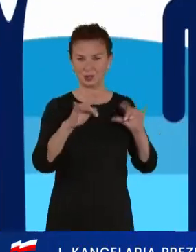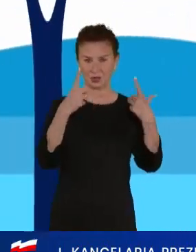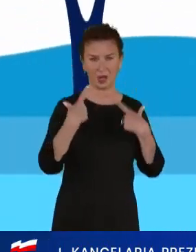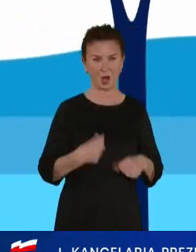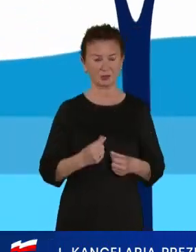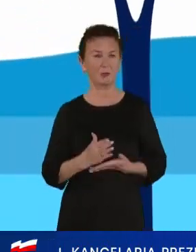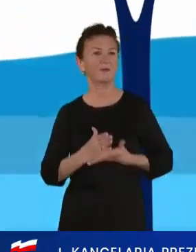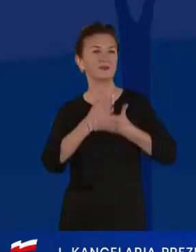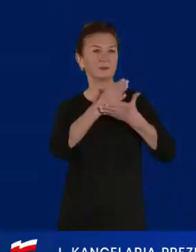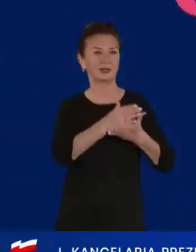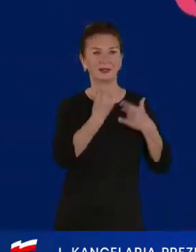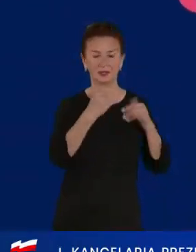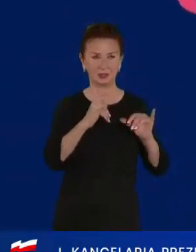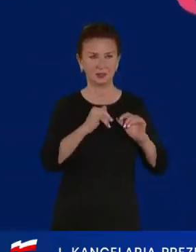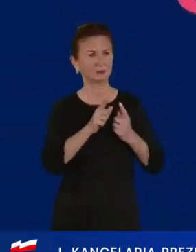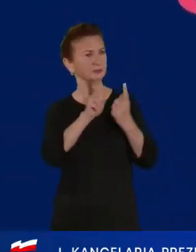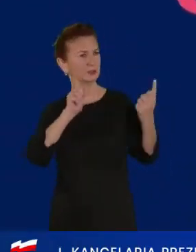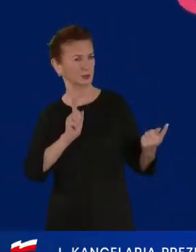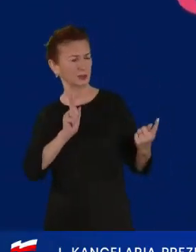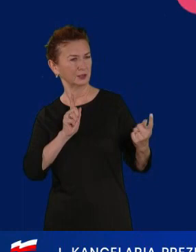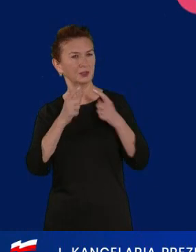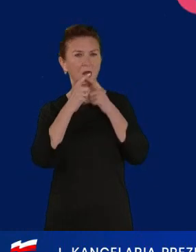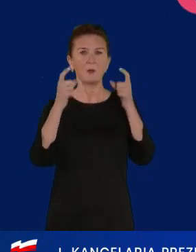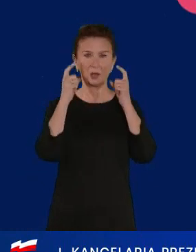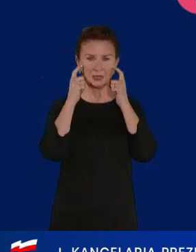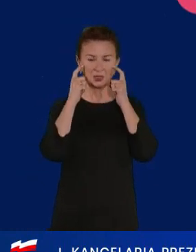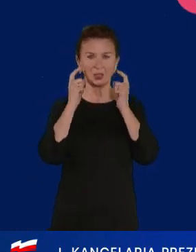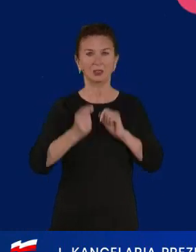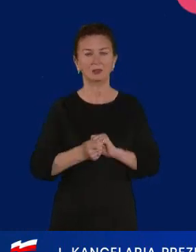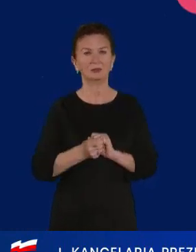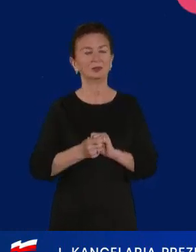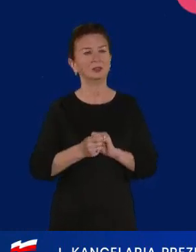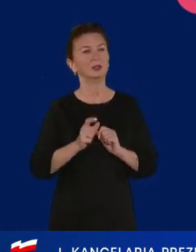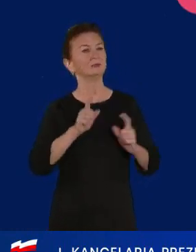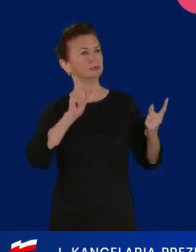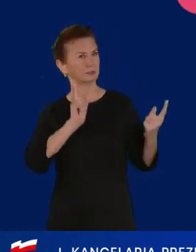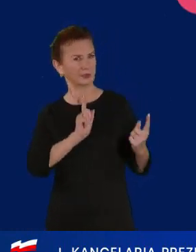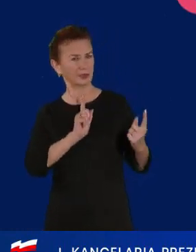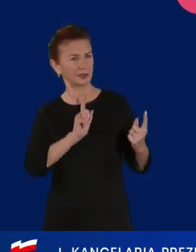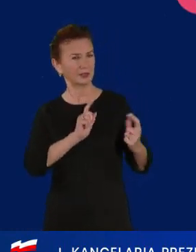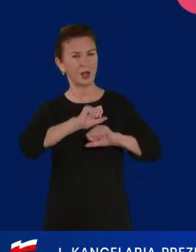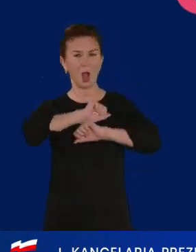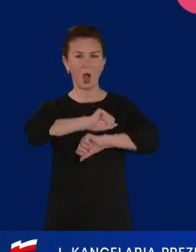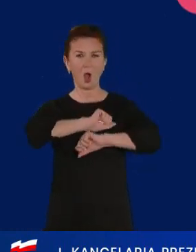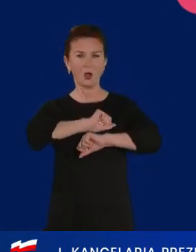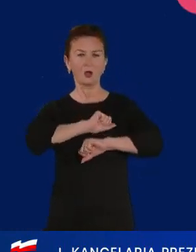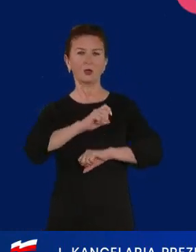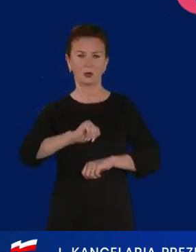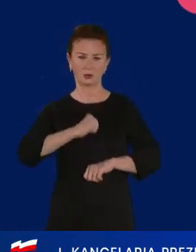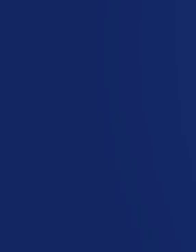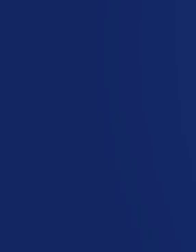innych. Trzymaj dystans. Noś maseczkę. Utrzymuj dystans. Chroń siebie i innych.